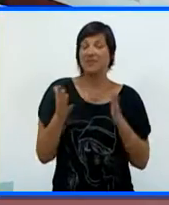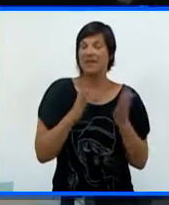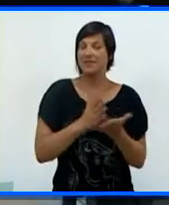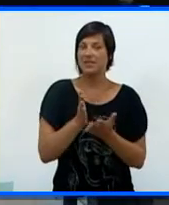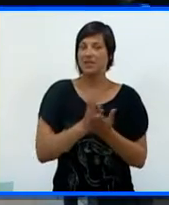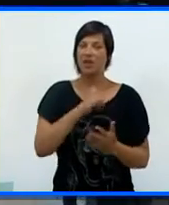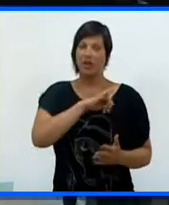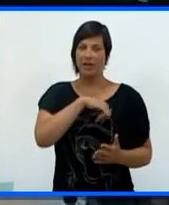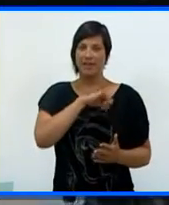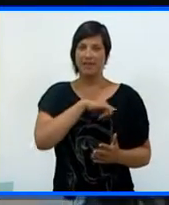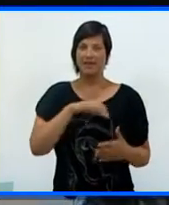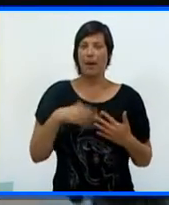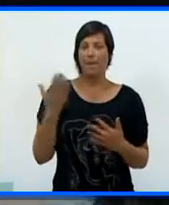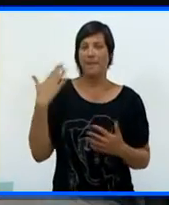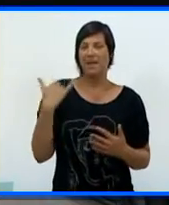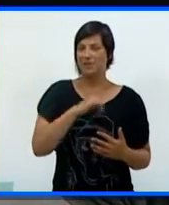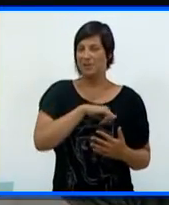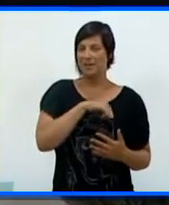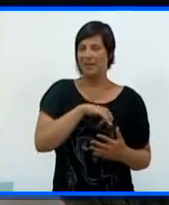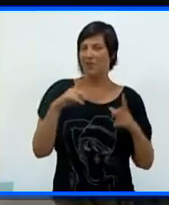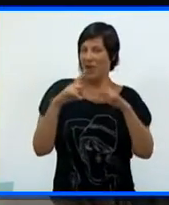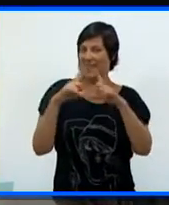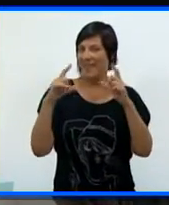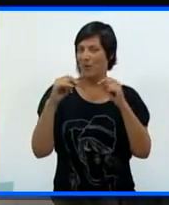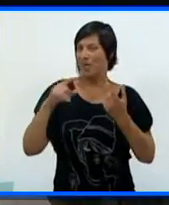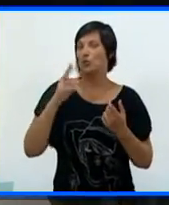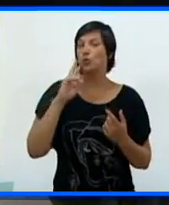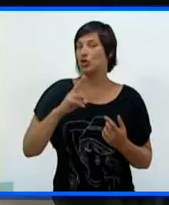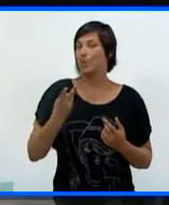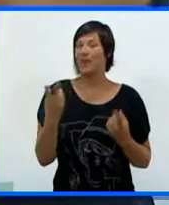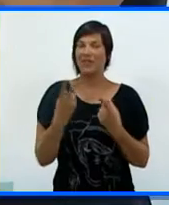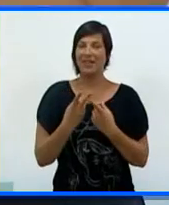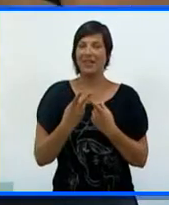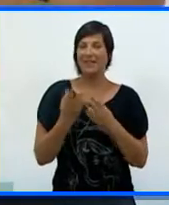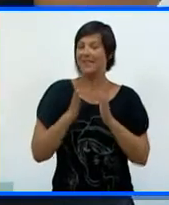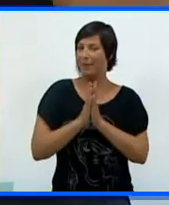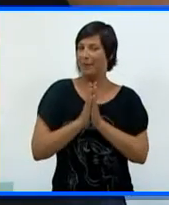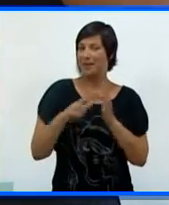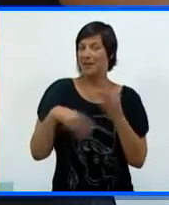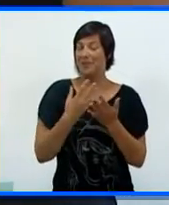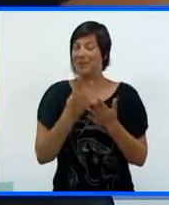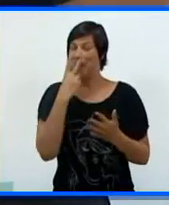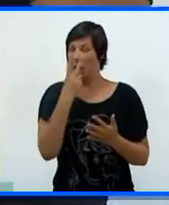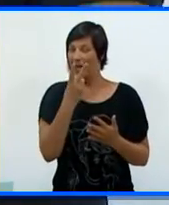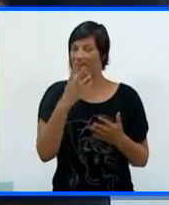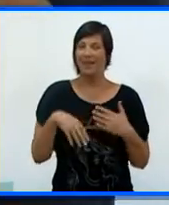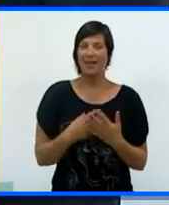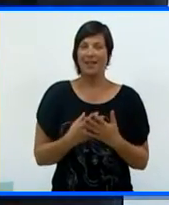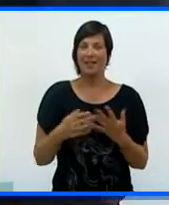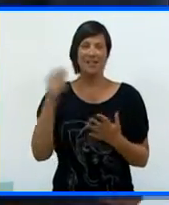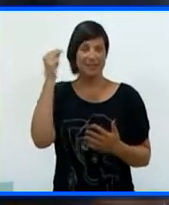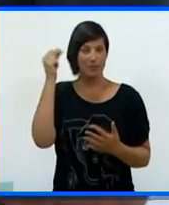Sasvim slučajno, interesiralo me i bila su mi zanimljive one tete u kantunu što prevode vijesti i misu, pa sam to onako malo škicala i onda